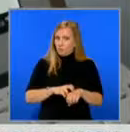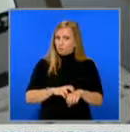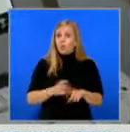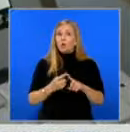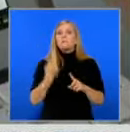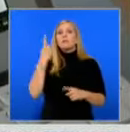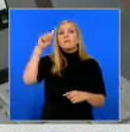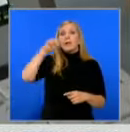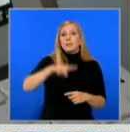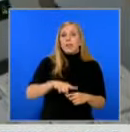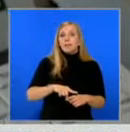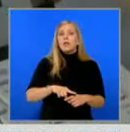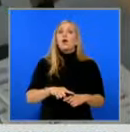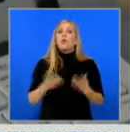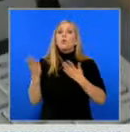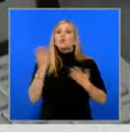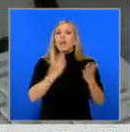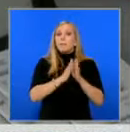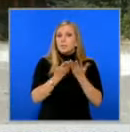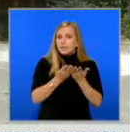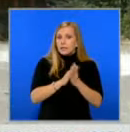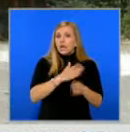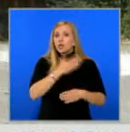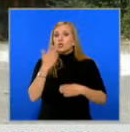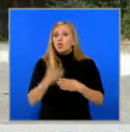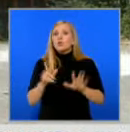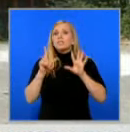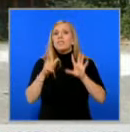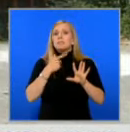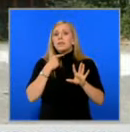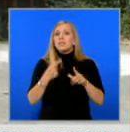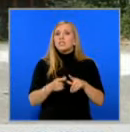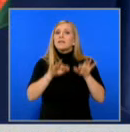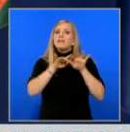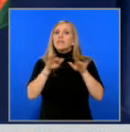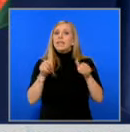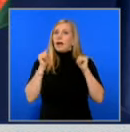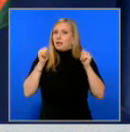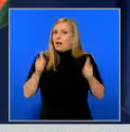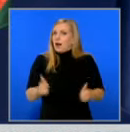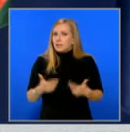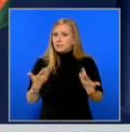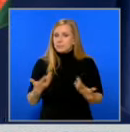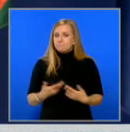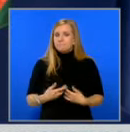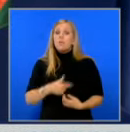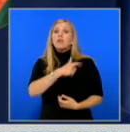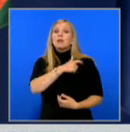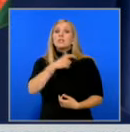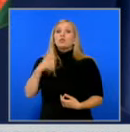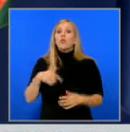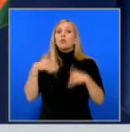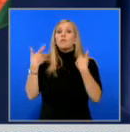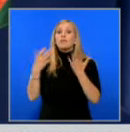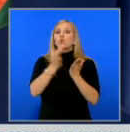учебниците до седми клас ще бъдат в така наречената дигитална раница увери премиерът за национално външно оценяване след